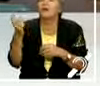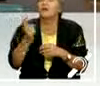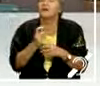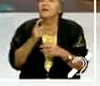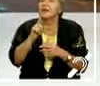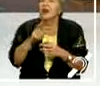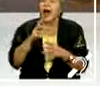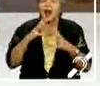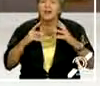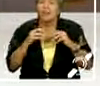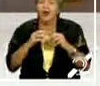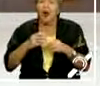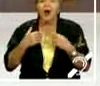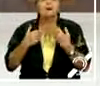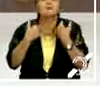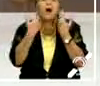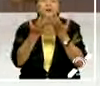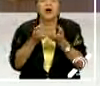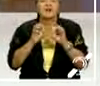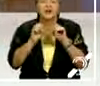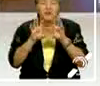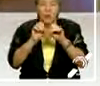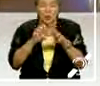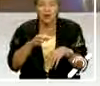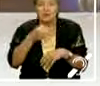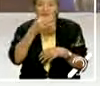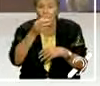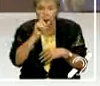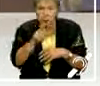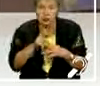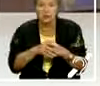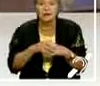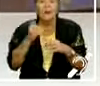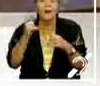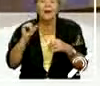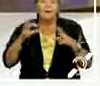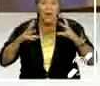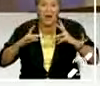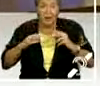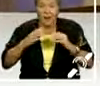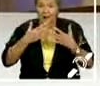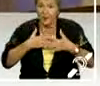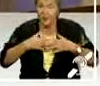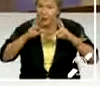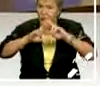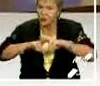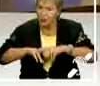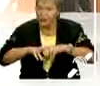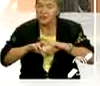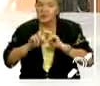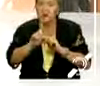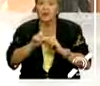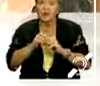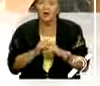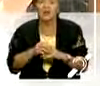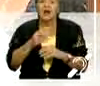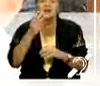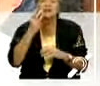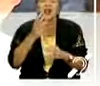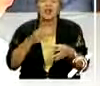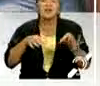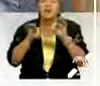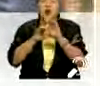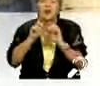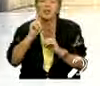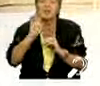celor de la PNL informații care spun că liberalii vor să rămână la trei variante